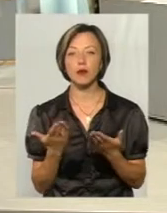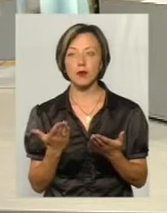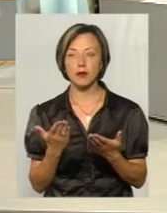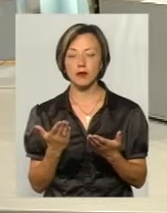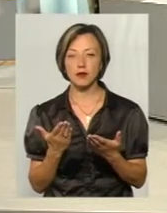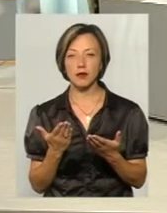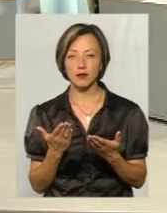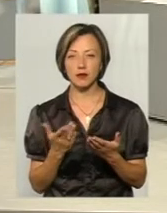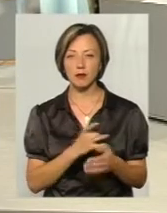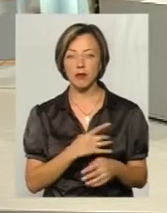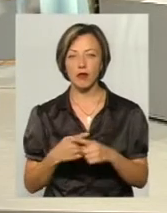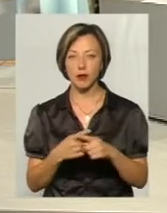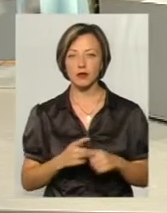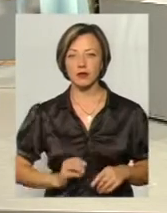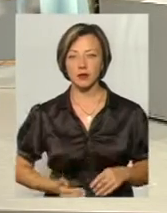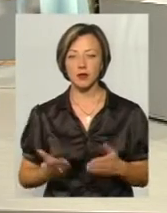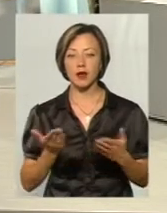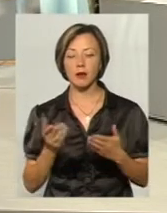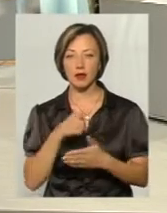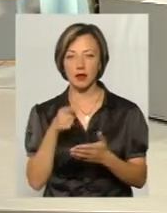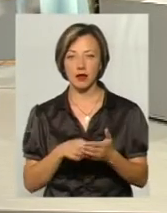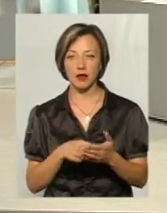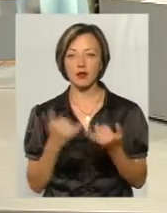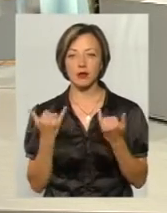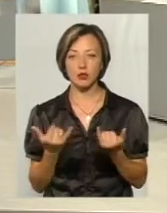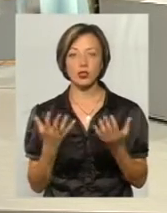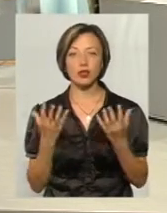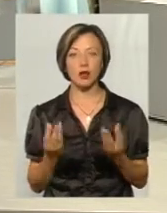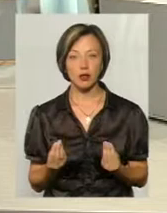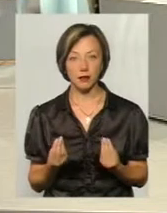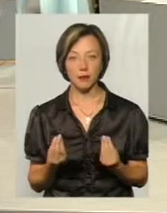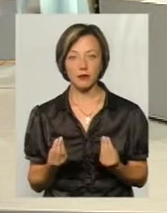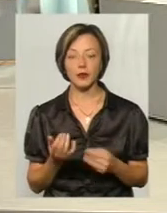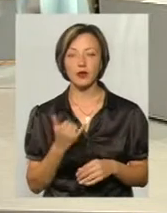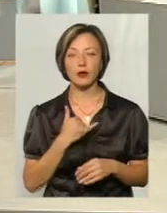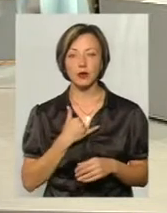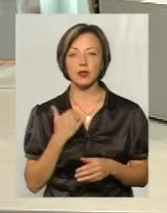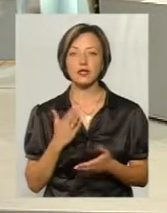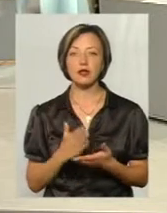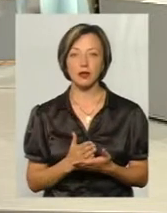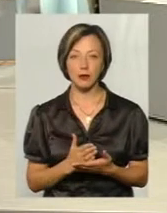питанні з білоруською фірмою? На якому питанні? От на сьогоднішній день в нас є